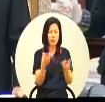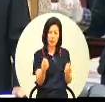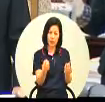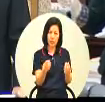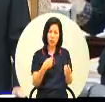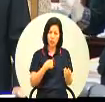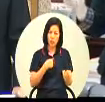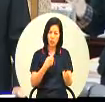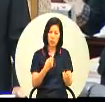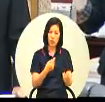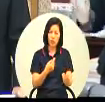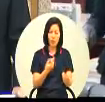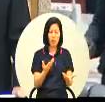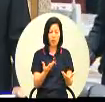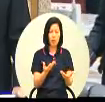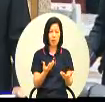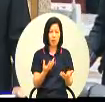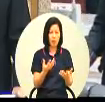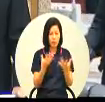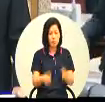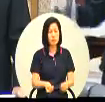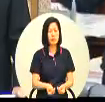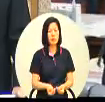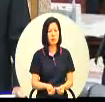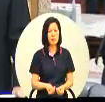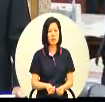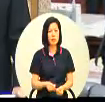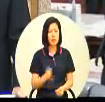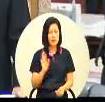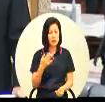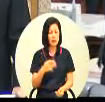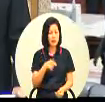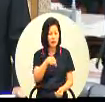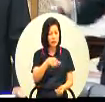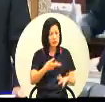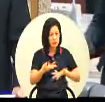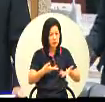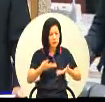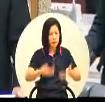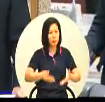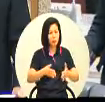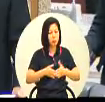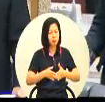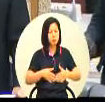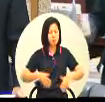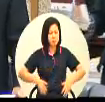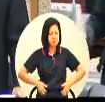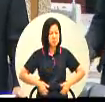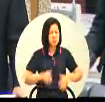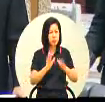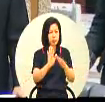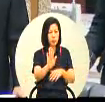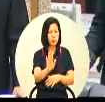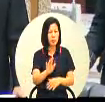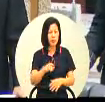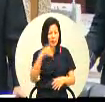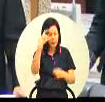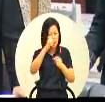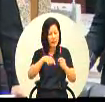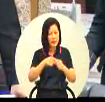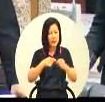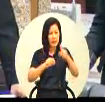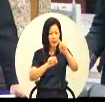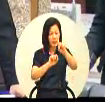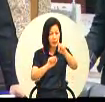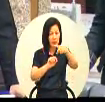讲，总是有先来后到嘛。但这个代志这么重，这么紧急，我们明年初